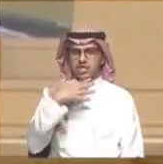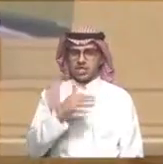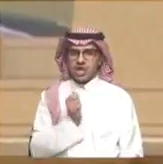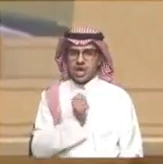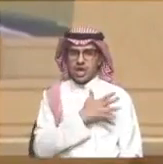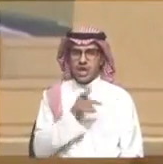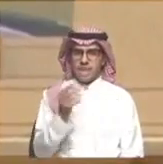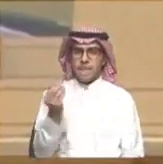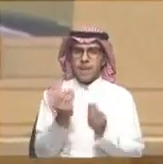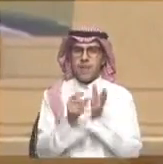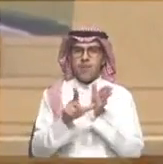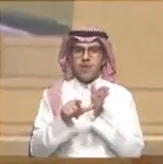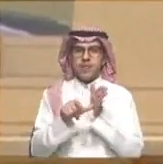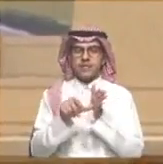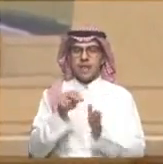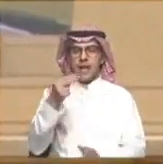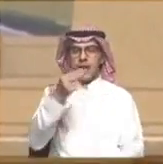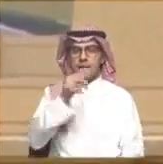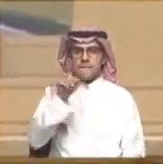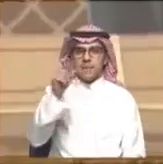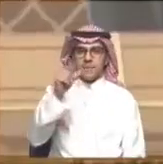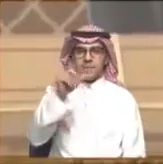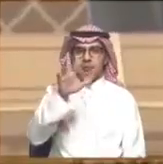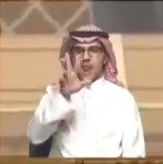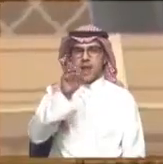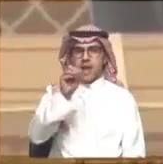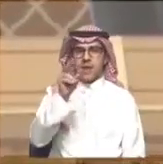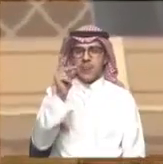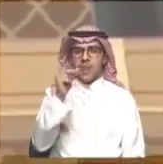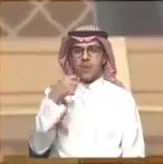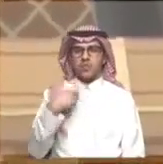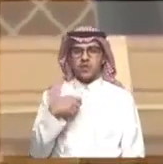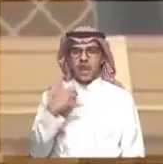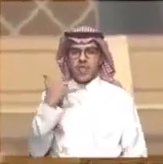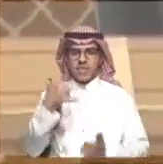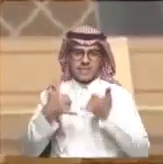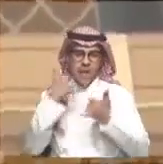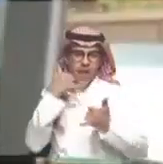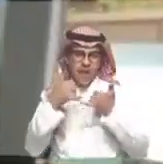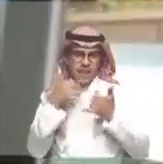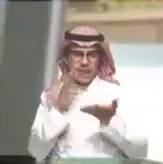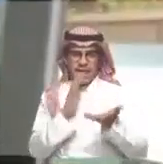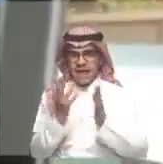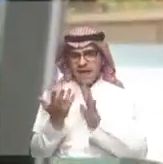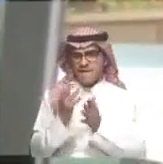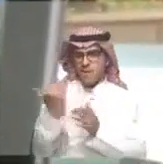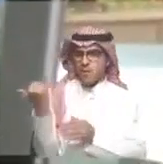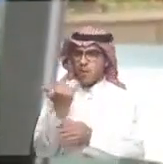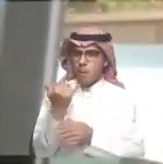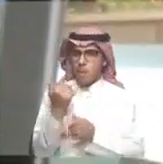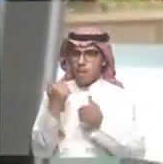وتقنية المعلومات المهندس عبد الله السواحة. وأكد معالي وزير الاتصالات أن قطاع الاتصالات وتقنية المعلومات